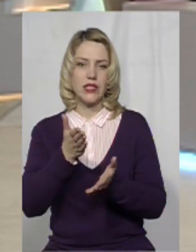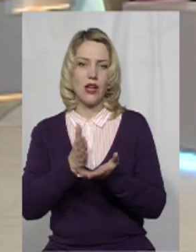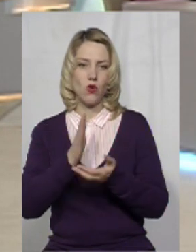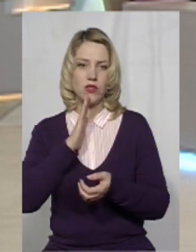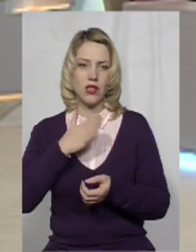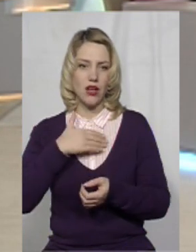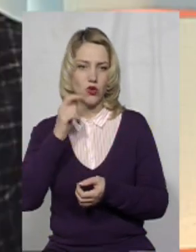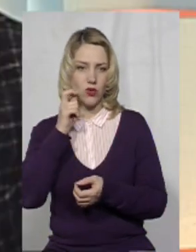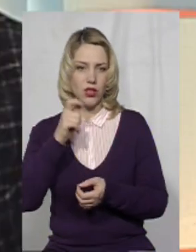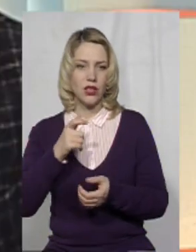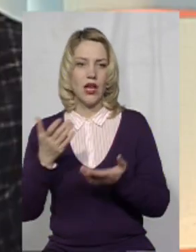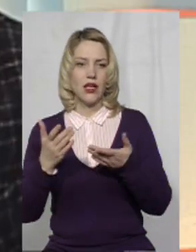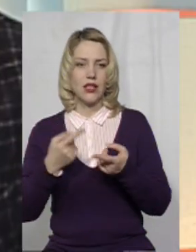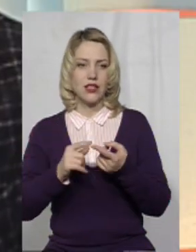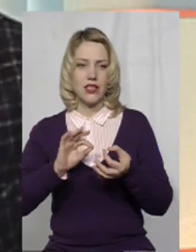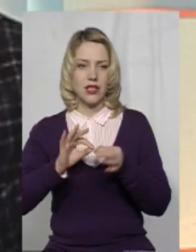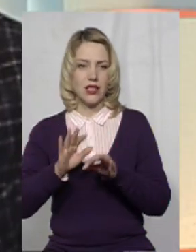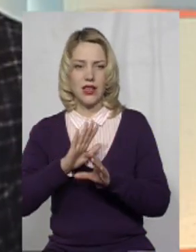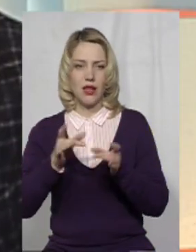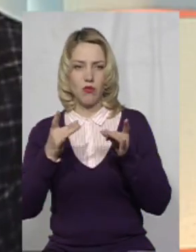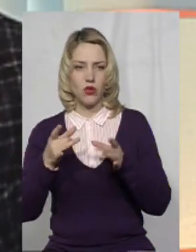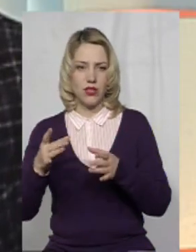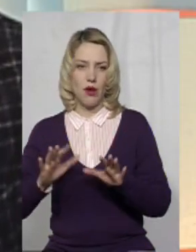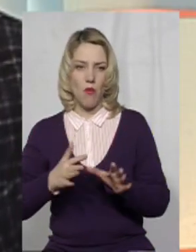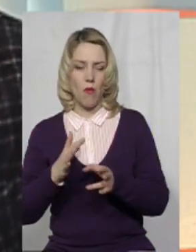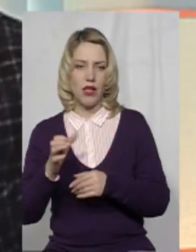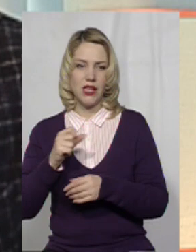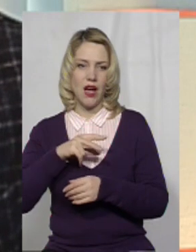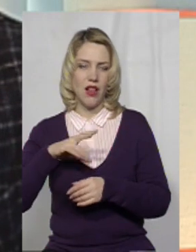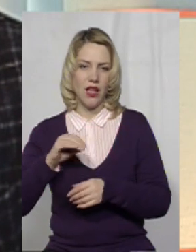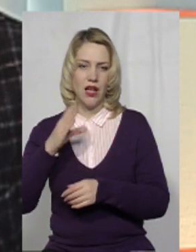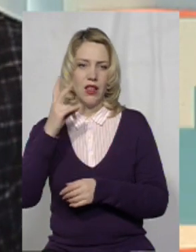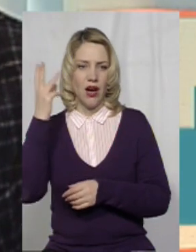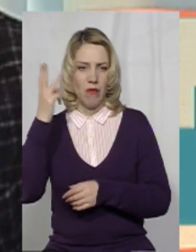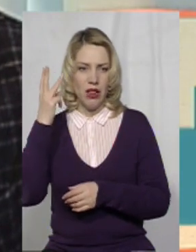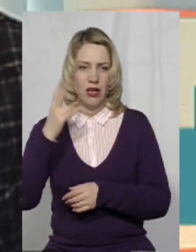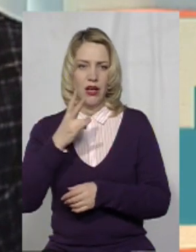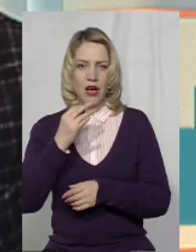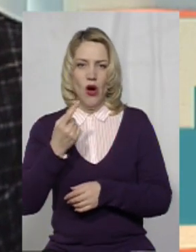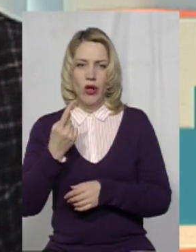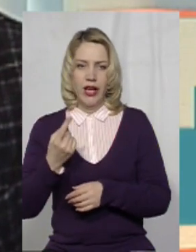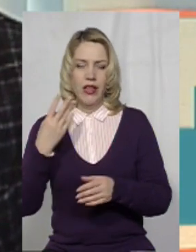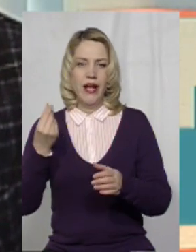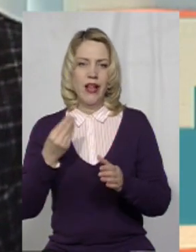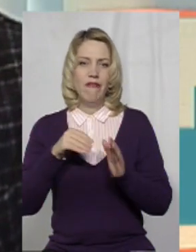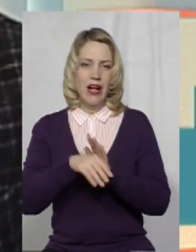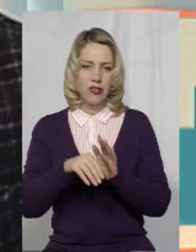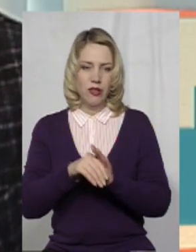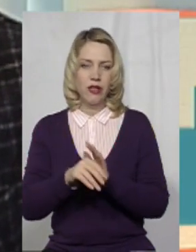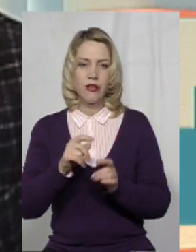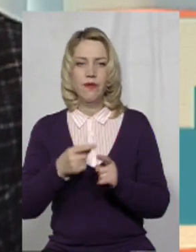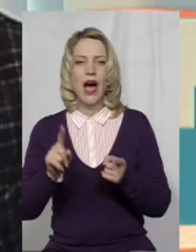країна, які це складні і непрості моменти, але на Хмельниччині жоден інвестор не покинув нашу